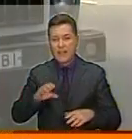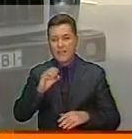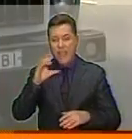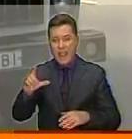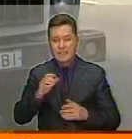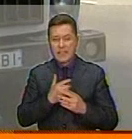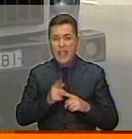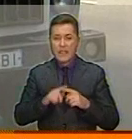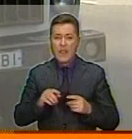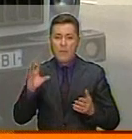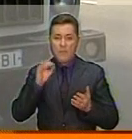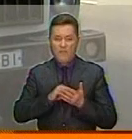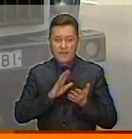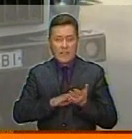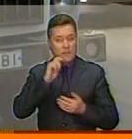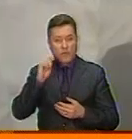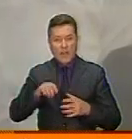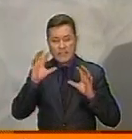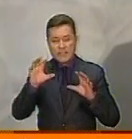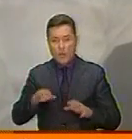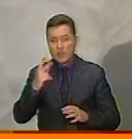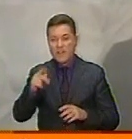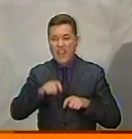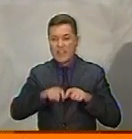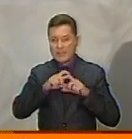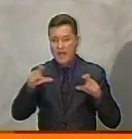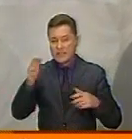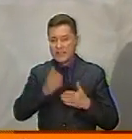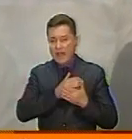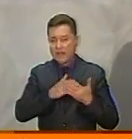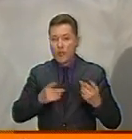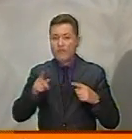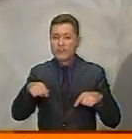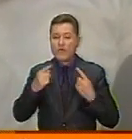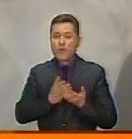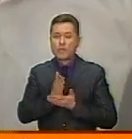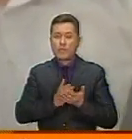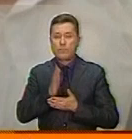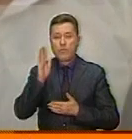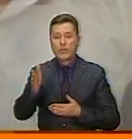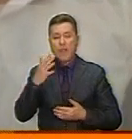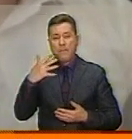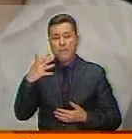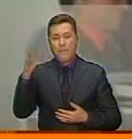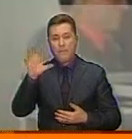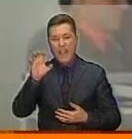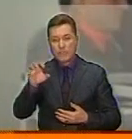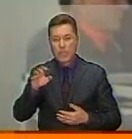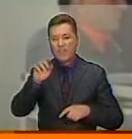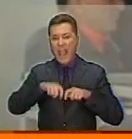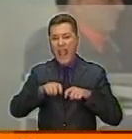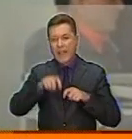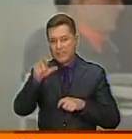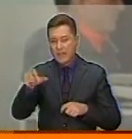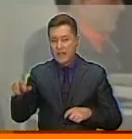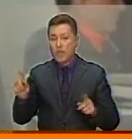українські закони нині для того дві інспекції ліквідовують і створюють службу в ній буде п'ять сотень інспекторів те що ми